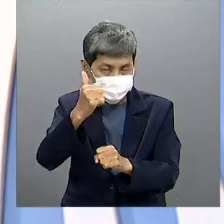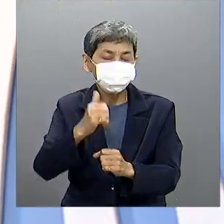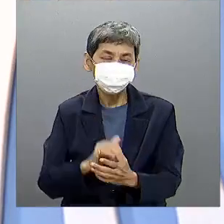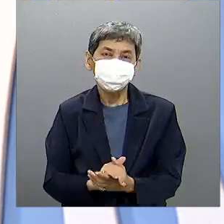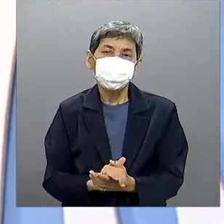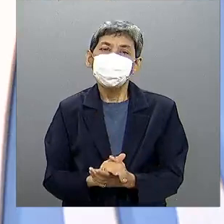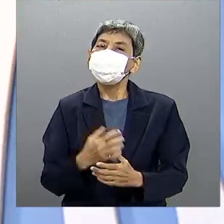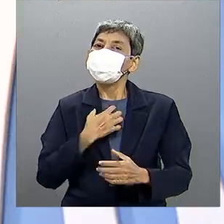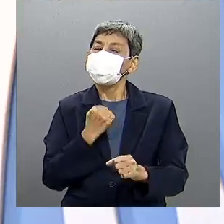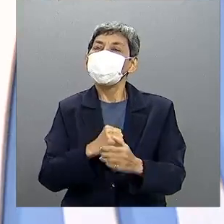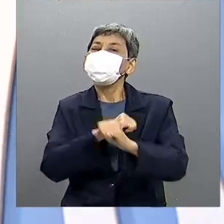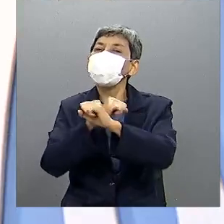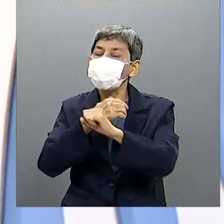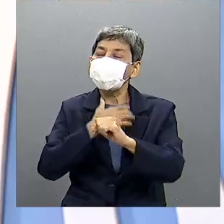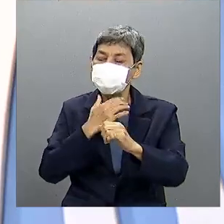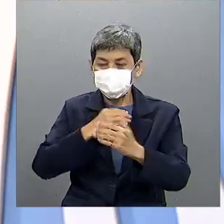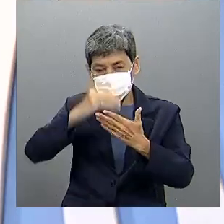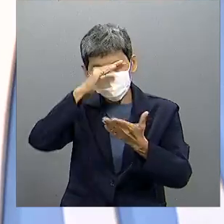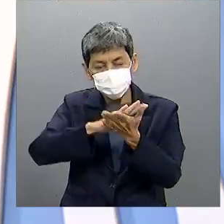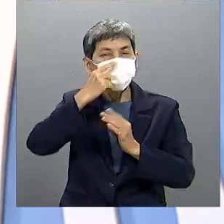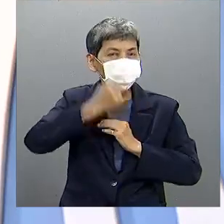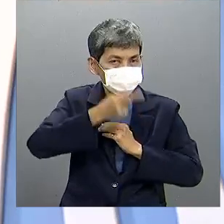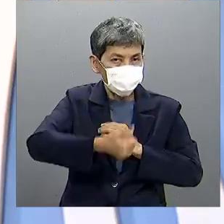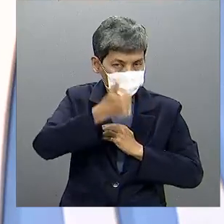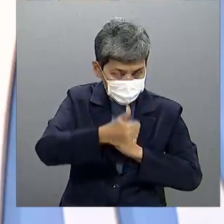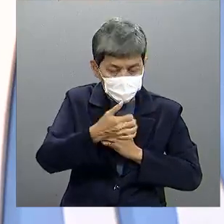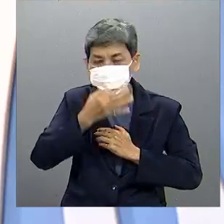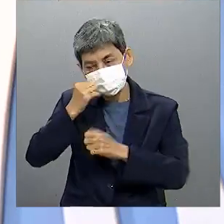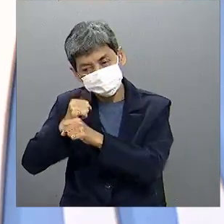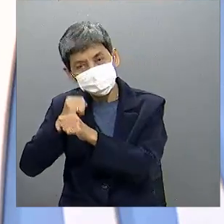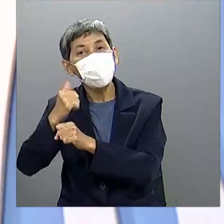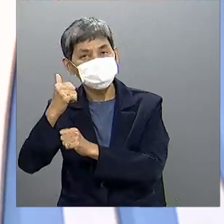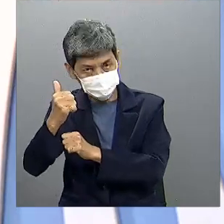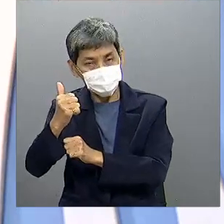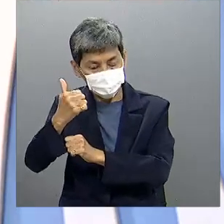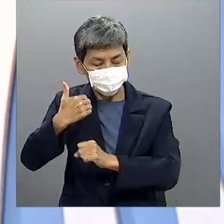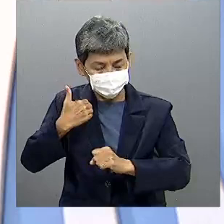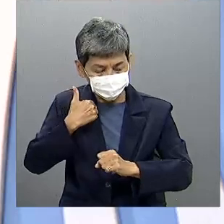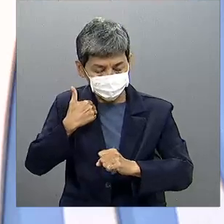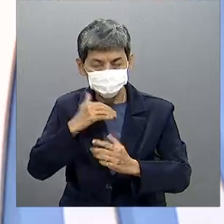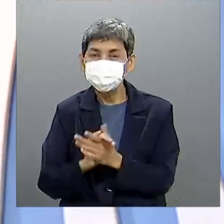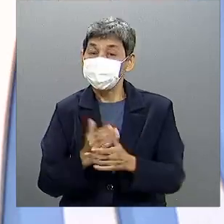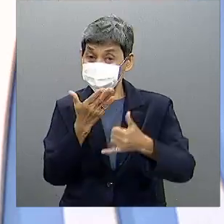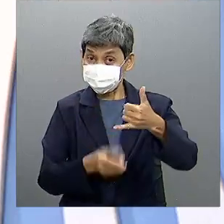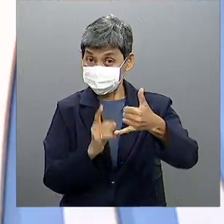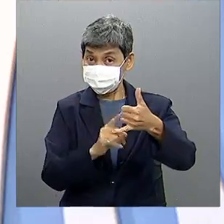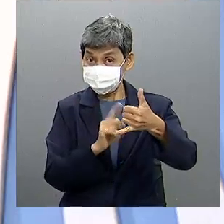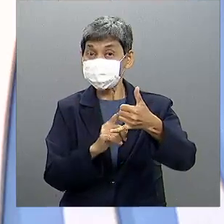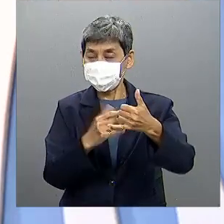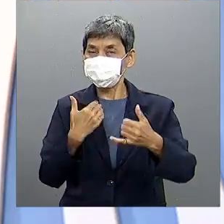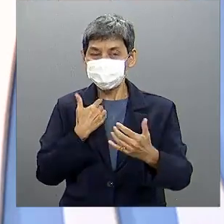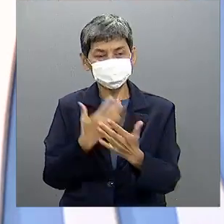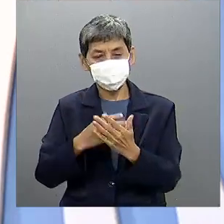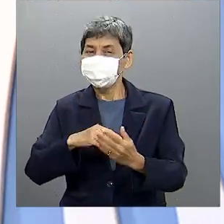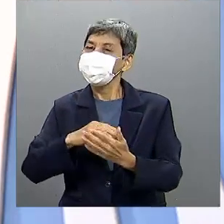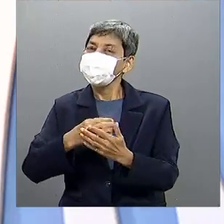ป้องกันไม่ให้พวกเขาหลุดจากระบบการศึกษาแล้วก็อาจจะเป็นอีกหนึ่งในแง่มุมที่ทำให้เขาเนี่ยสามารถที่จะมีรายได้มีวิช